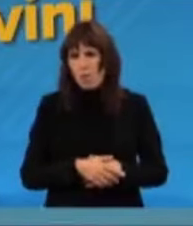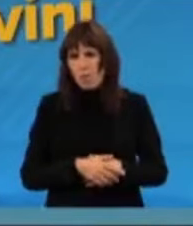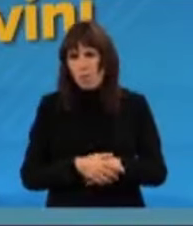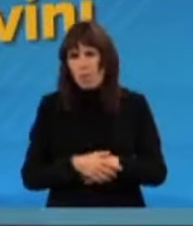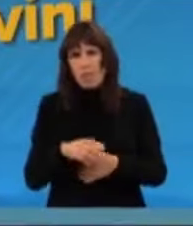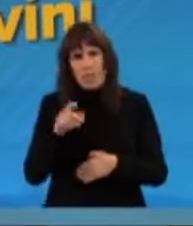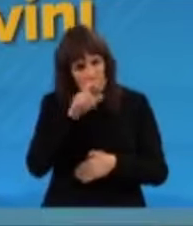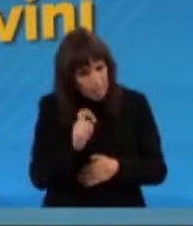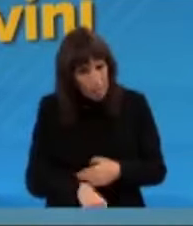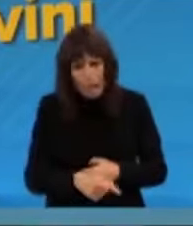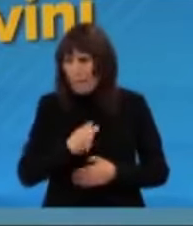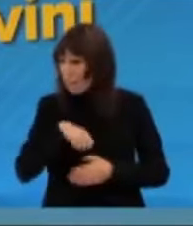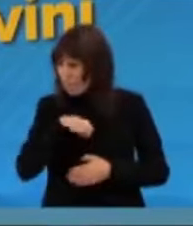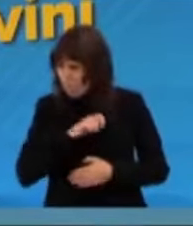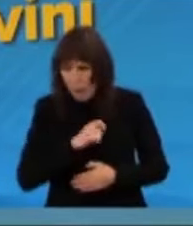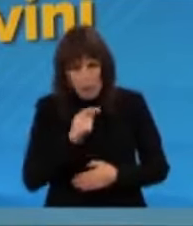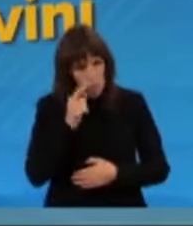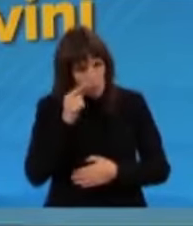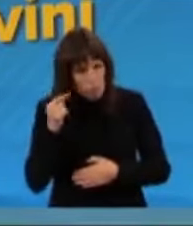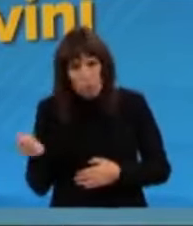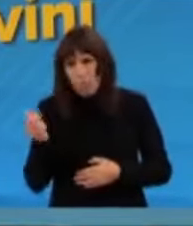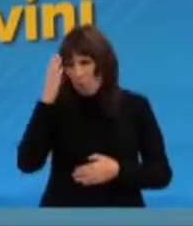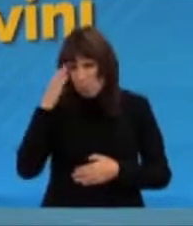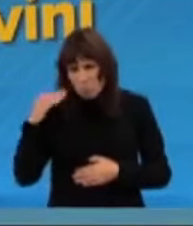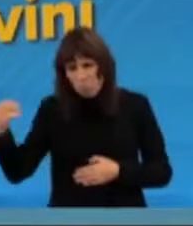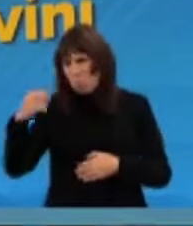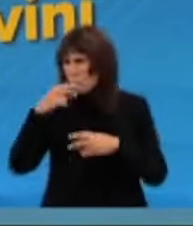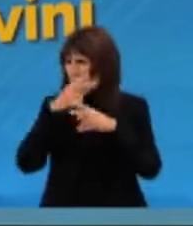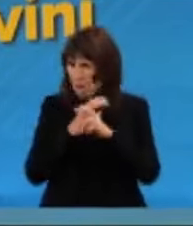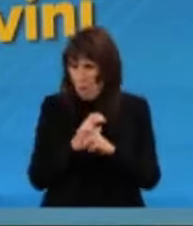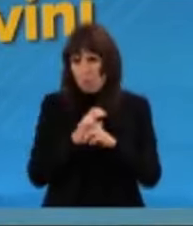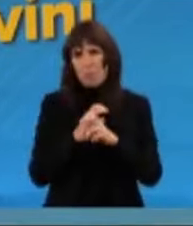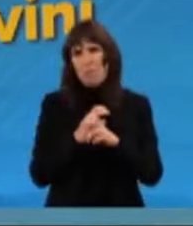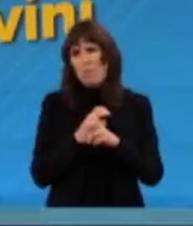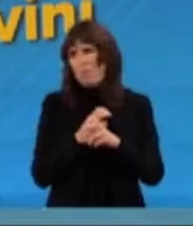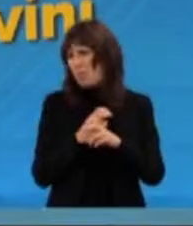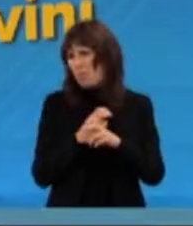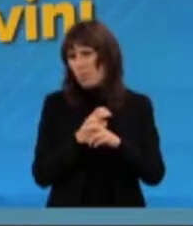In Portogallo, Italia, Spagna, Ungheria, Olanda, Austria.